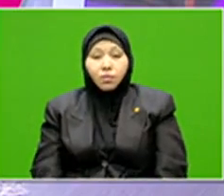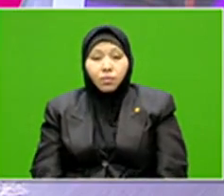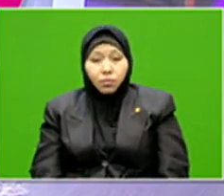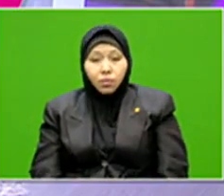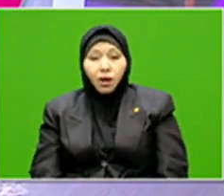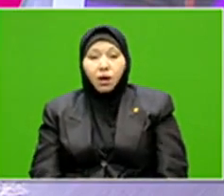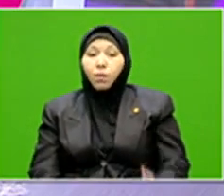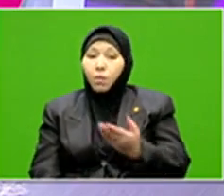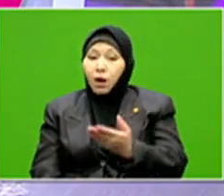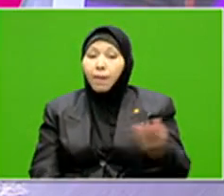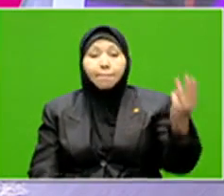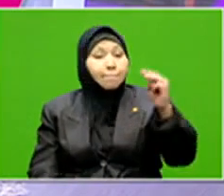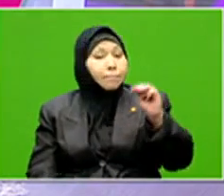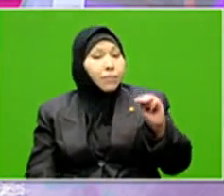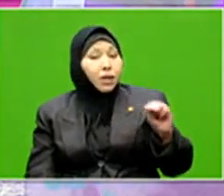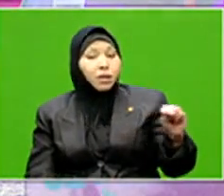قالوا يا